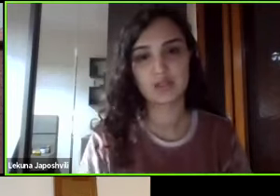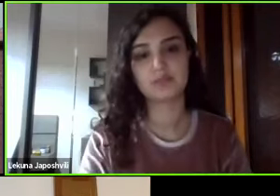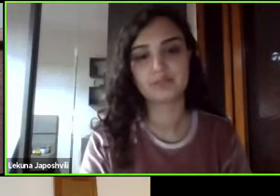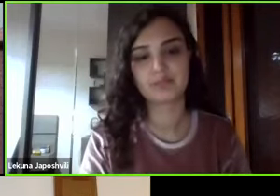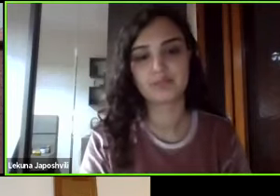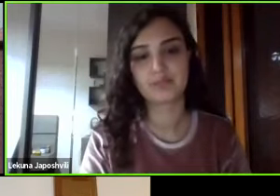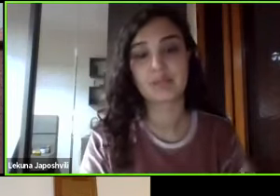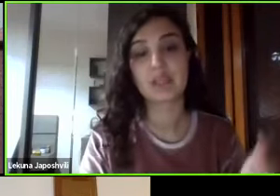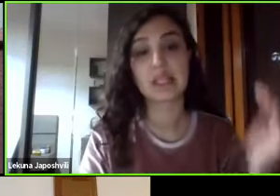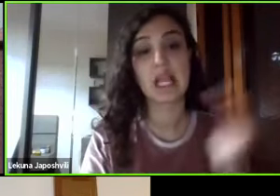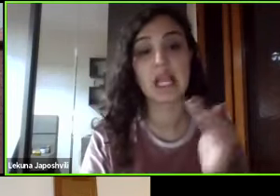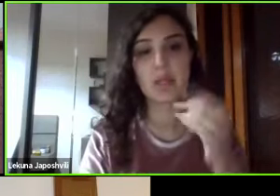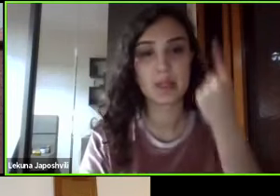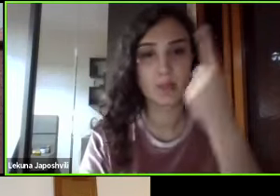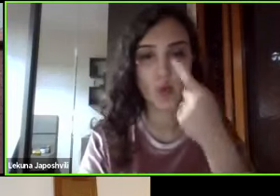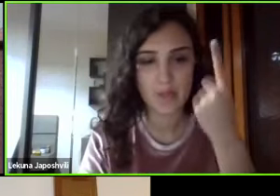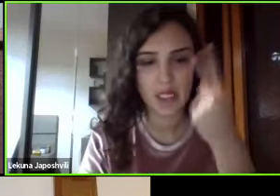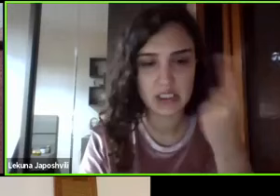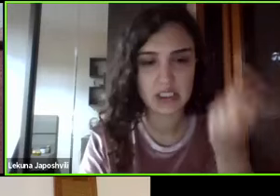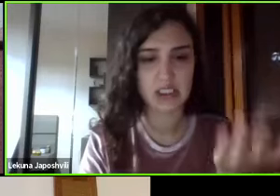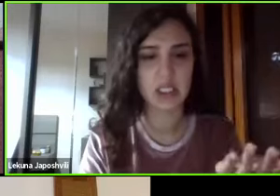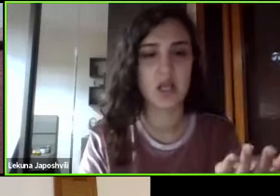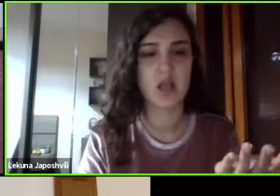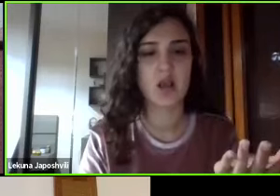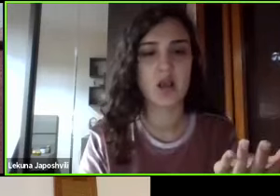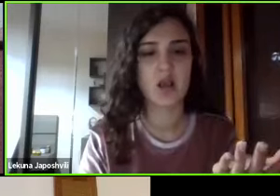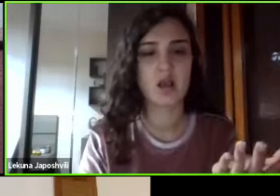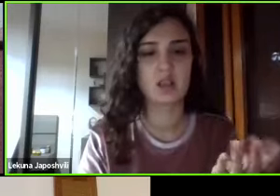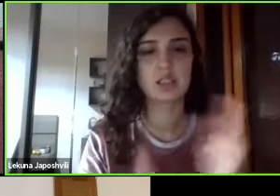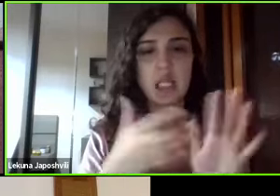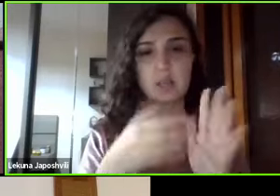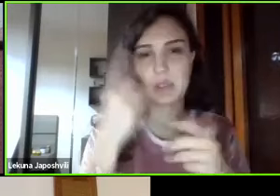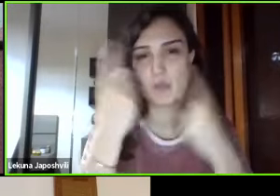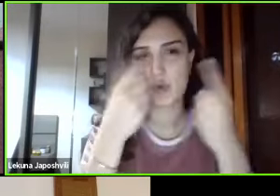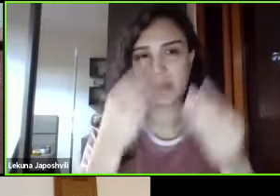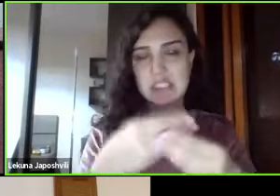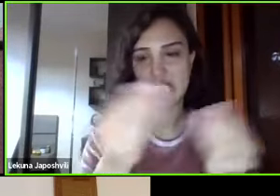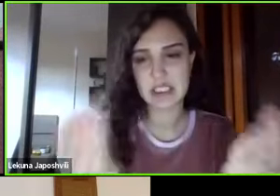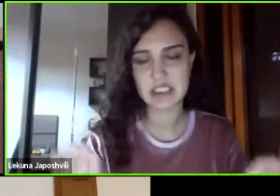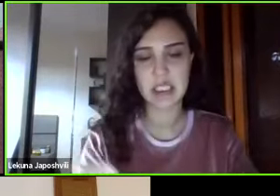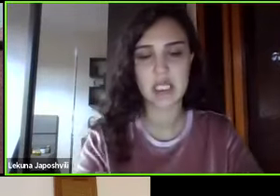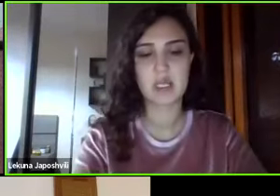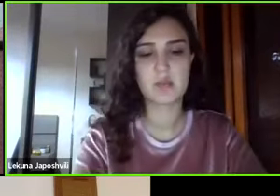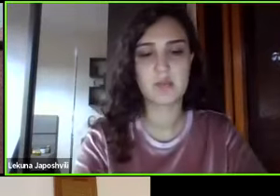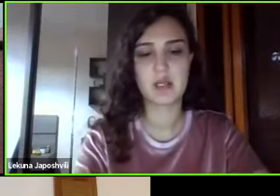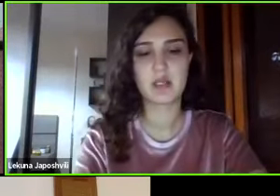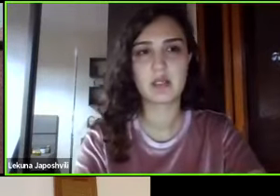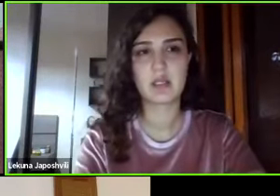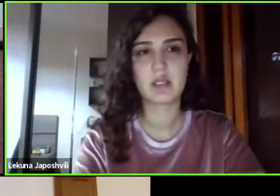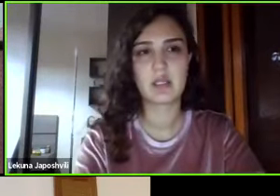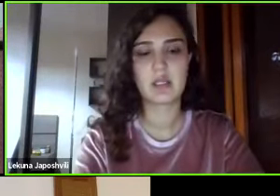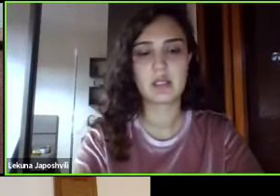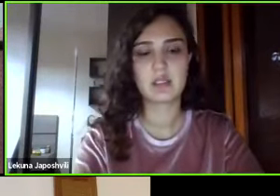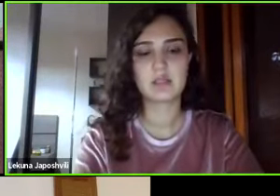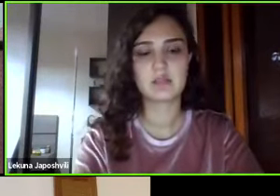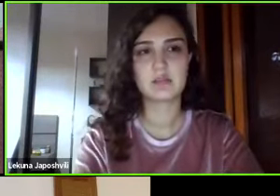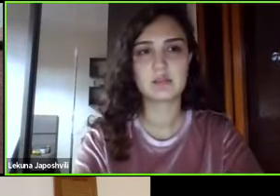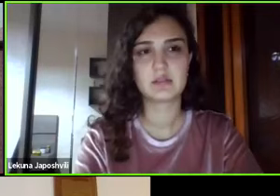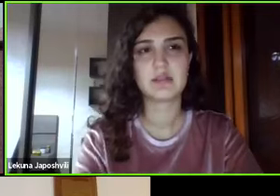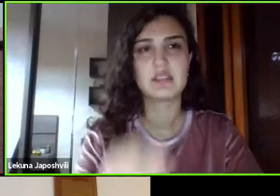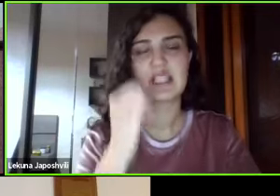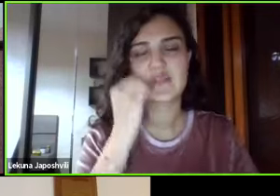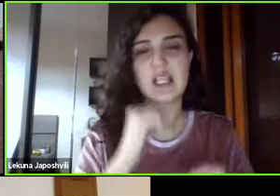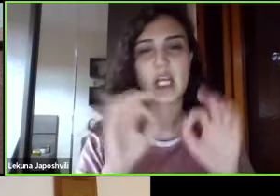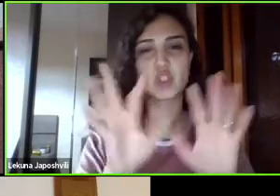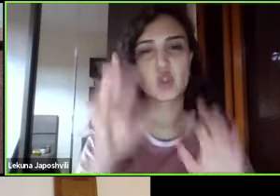ნაკლები ინფორმაცია, ნაკლებად ხდება ინფორმაციის გაზიარება, ძალიან ვერტობით ხომ ძველ სტერეოტიპებს